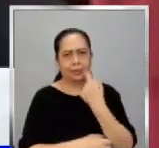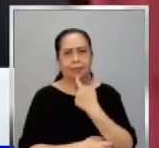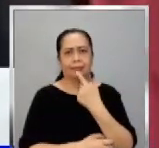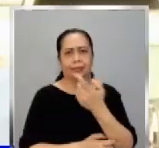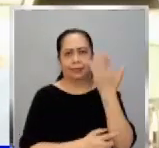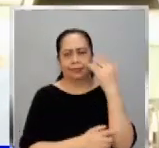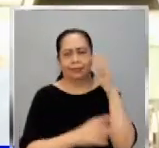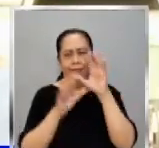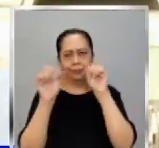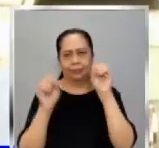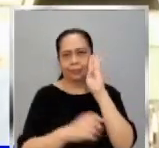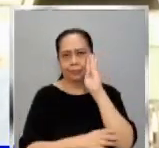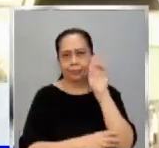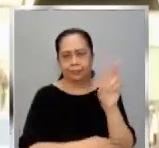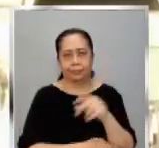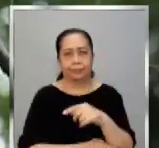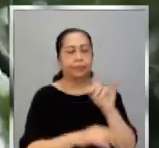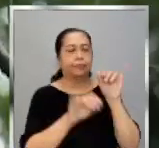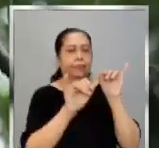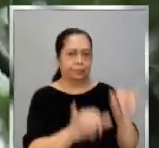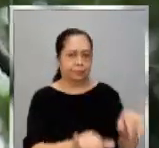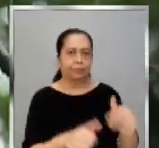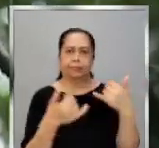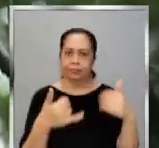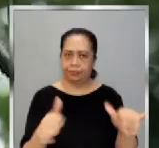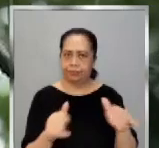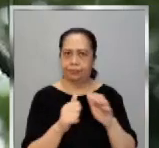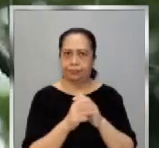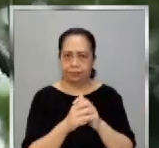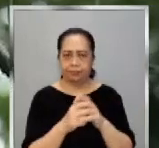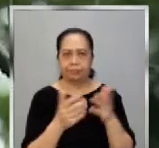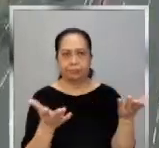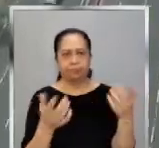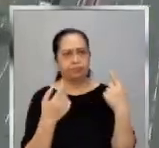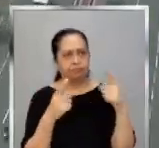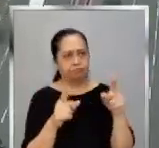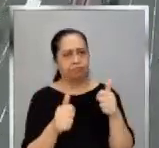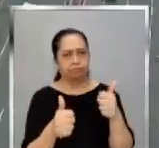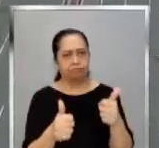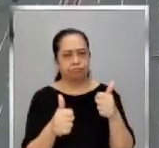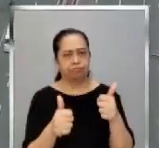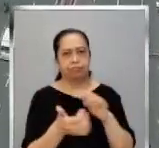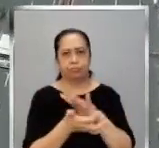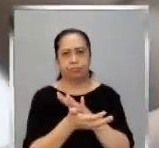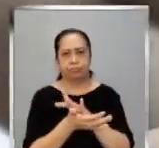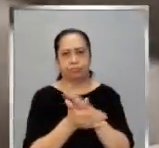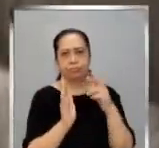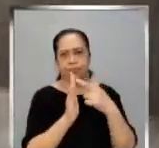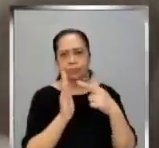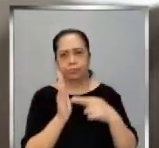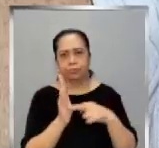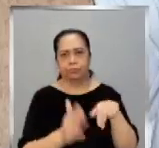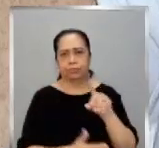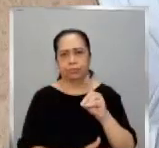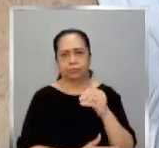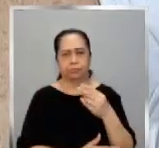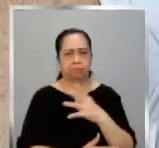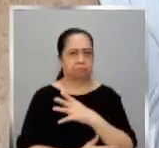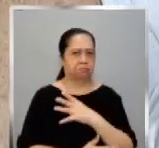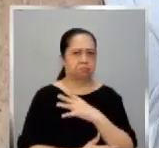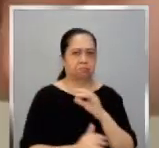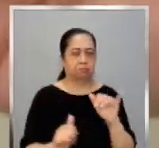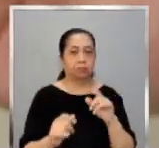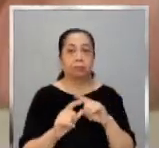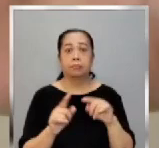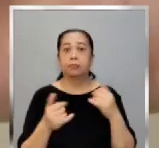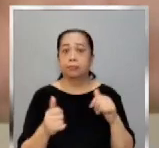Bongbong Marcos. Nananatili pa rin naman anilang epektibo ang kasalukuyang COVID-19 protocols ng DOH. Gayunman, ipinag-utos din